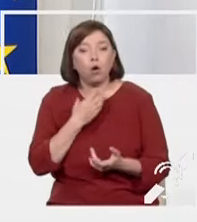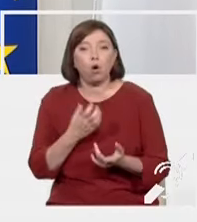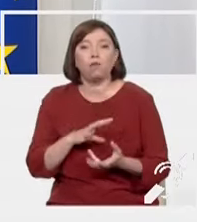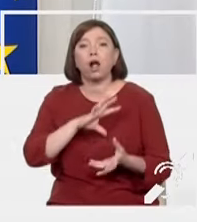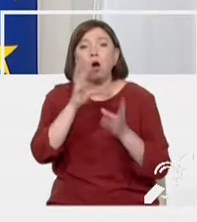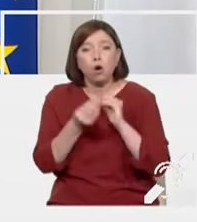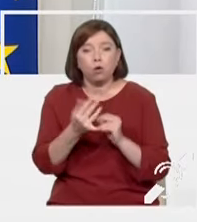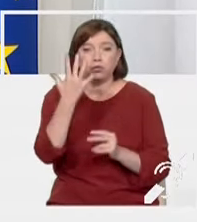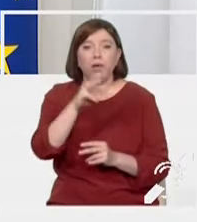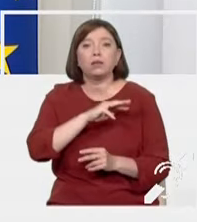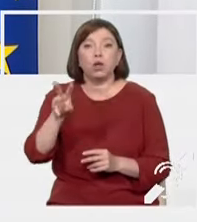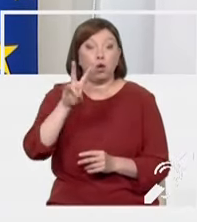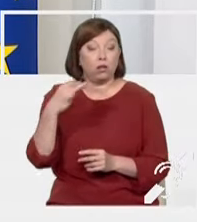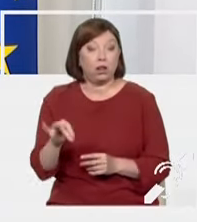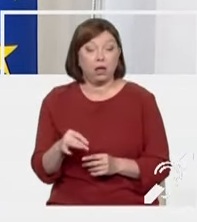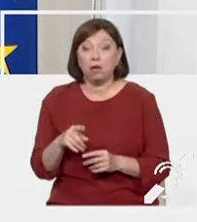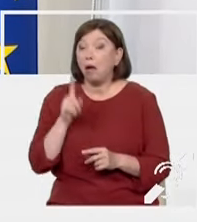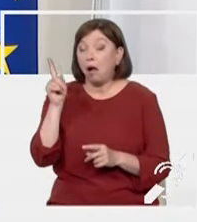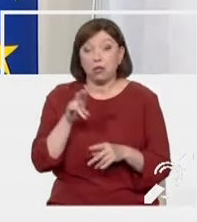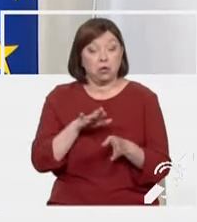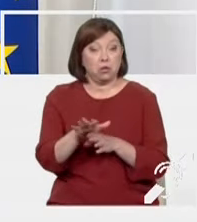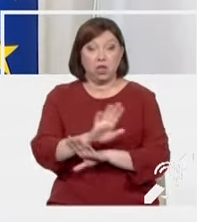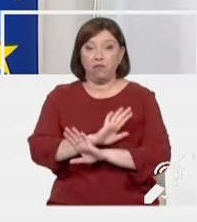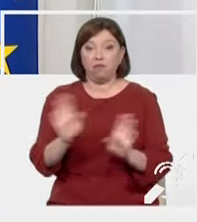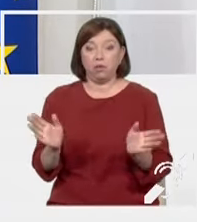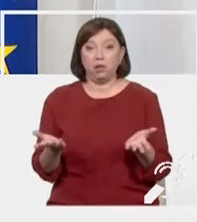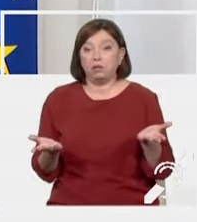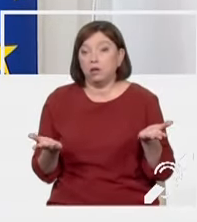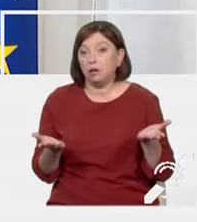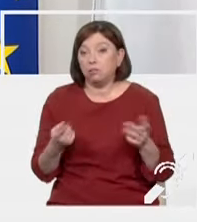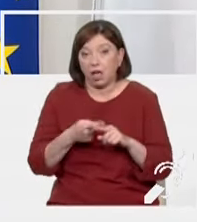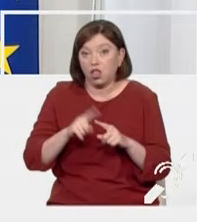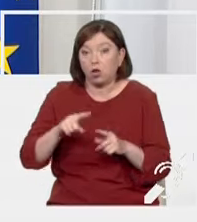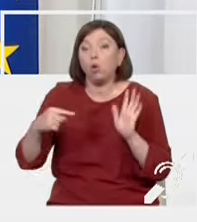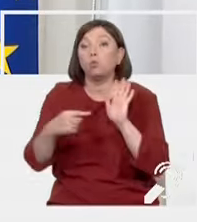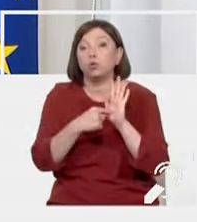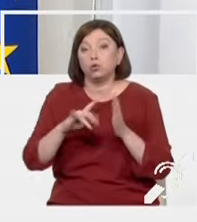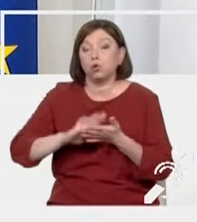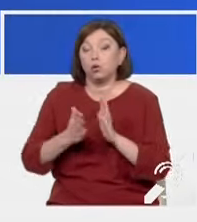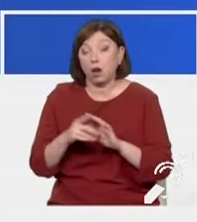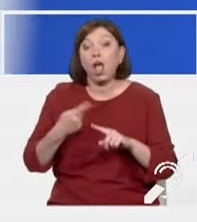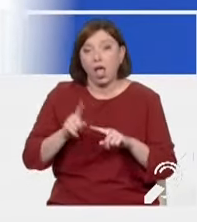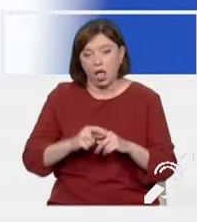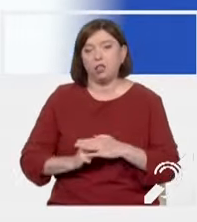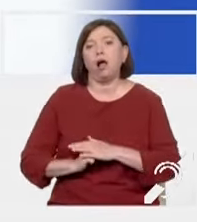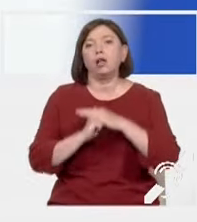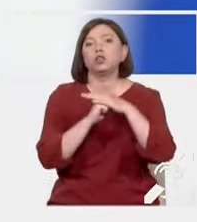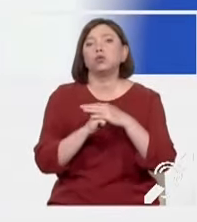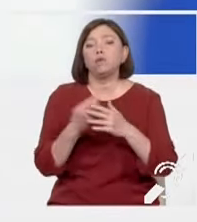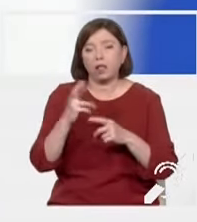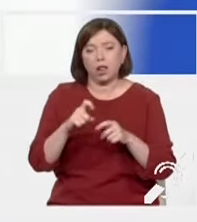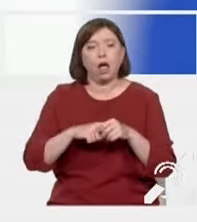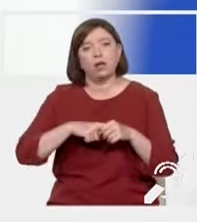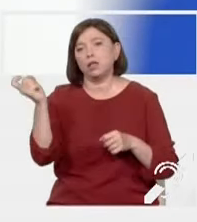sumă de 5 milioane de lei. Aceștia nu și-au îndeplinit această obligațiune contractuală, respectiv este un temei de drept de